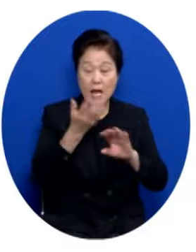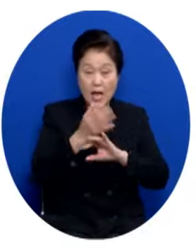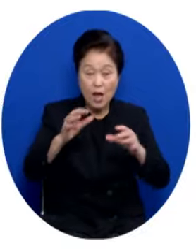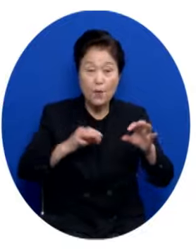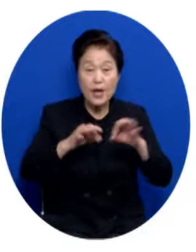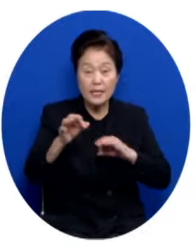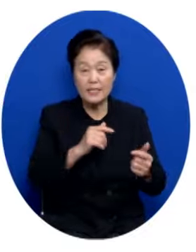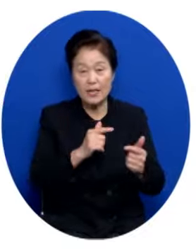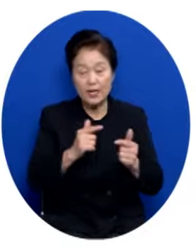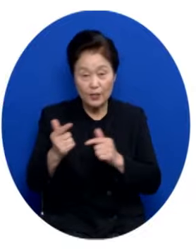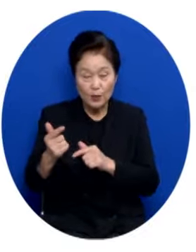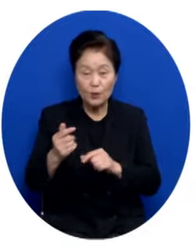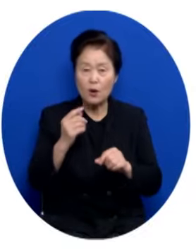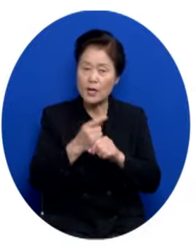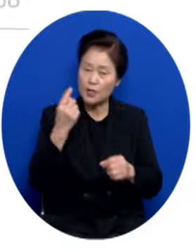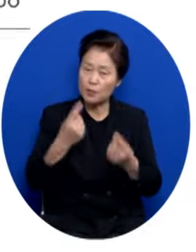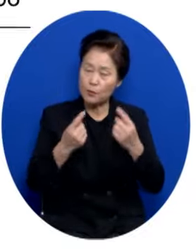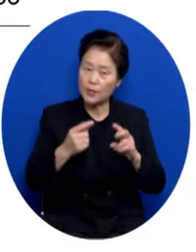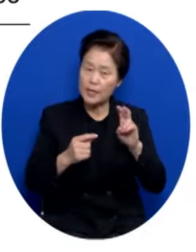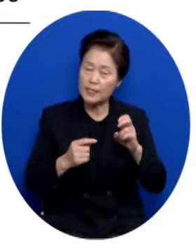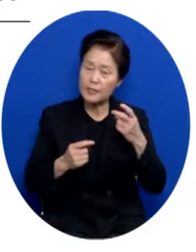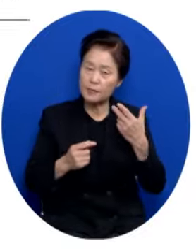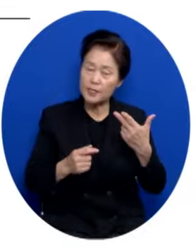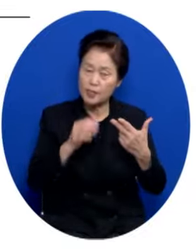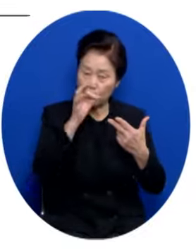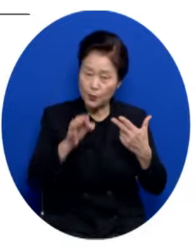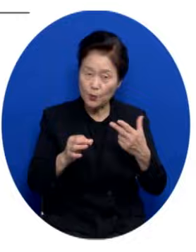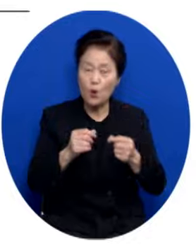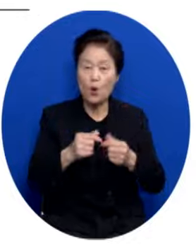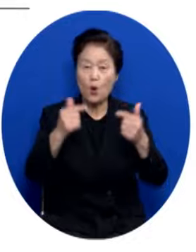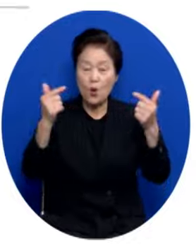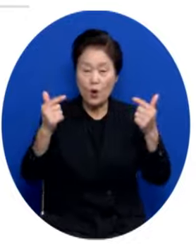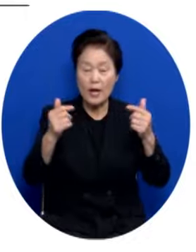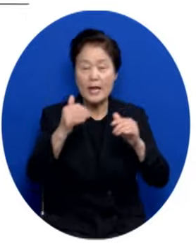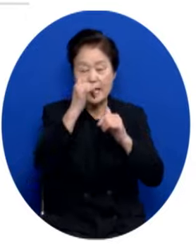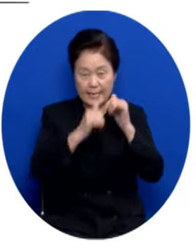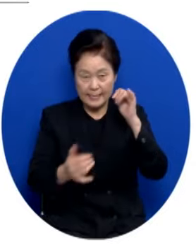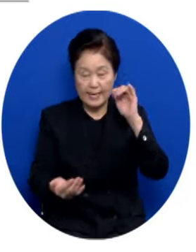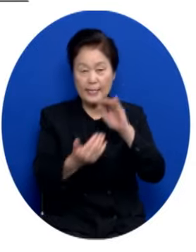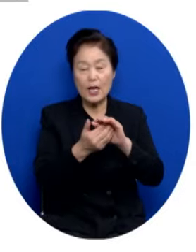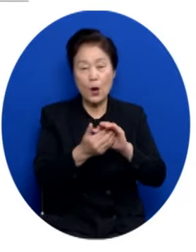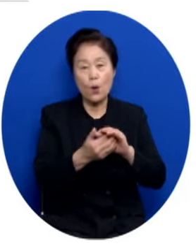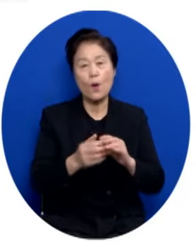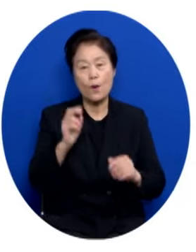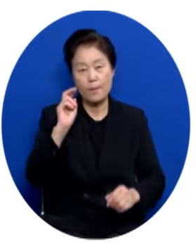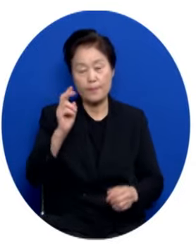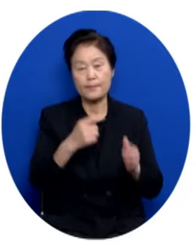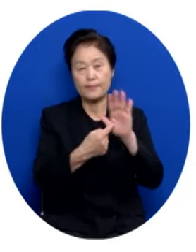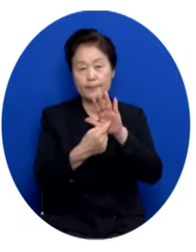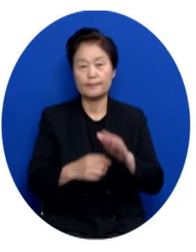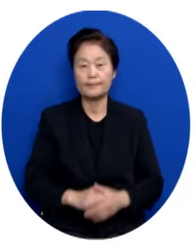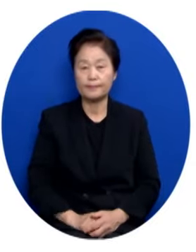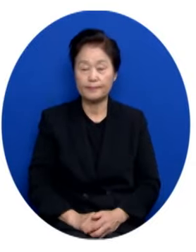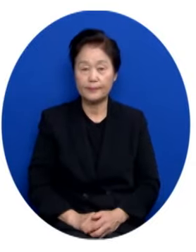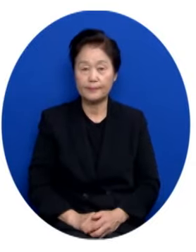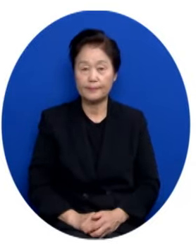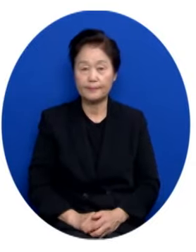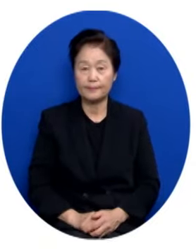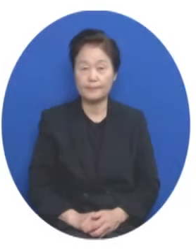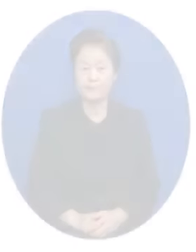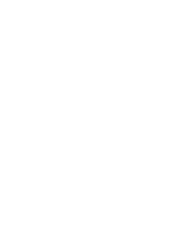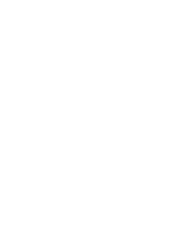등으로 지난해보다 약 27% 증가한 역대 최고 수출 실적을 기록할 것으로 보인다고 전망했습니다. 지금까지